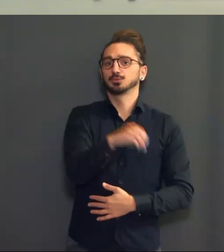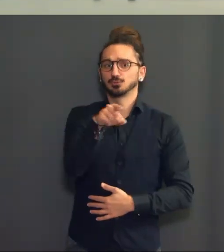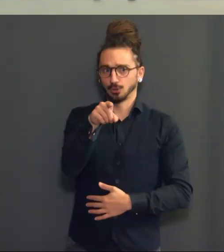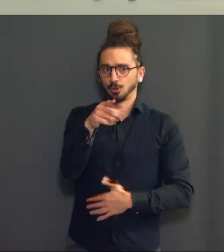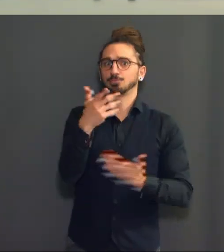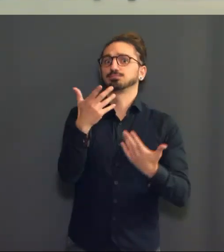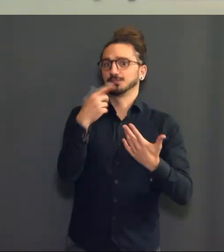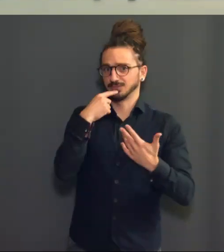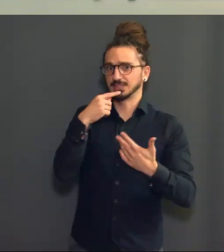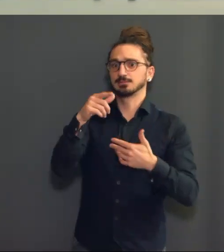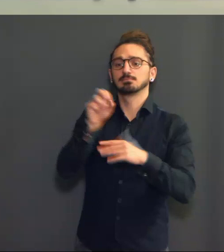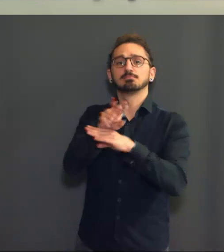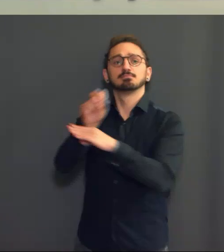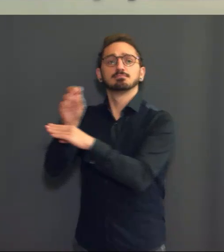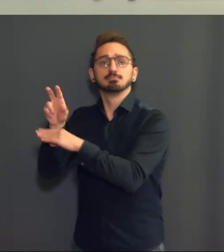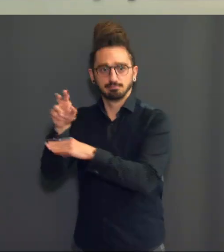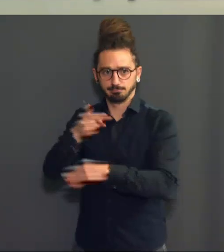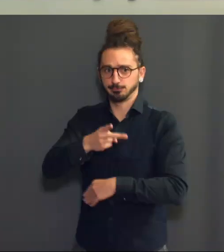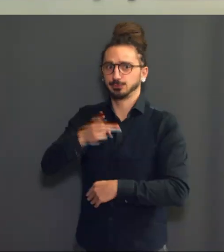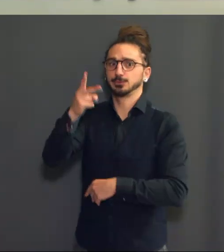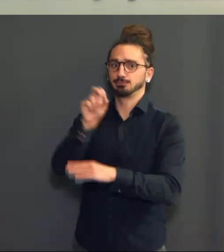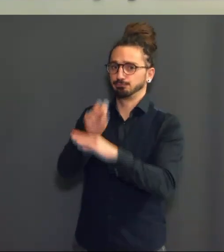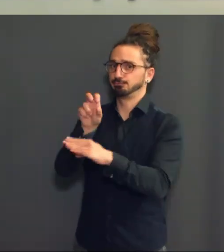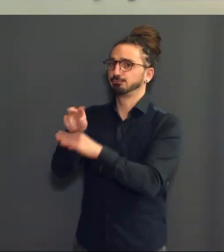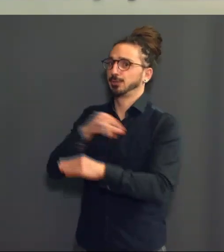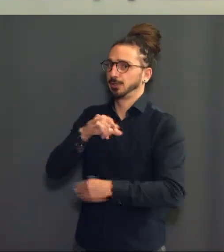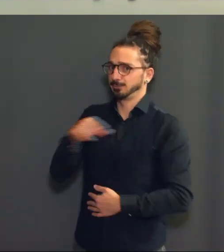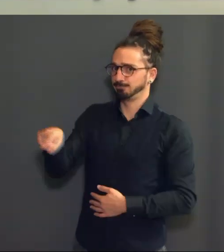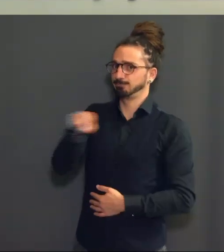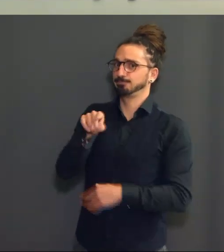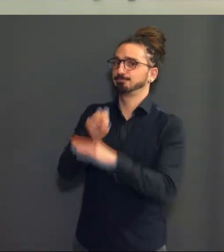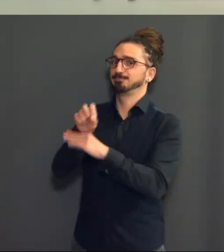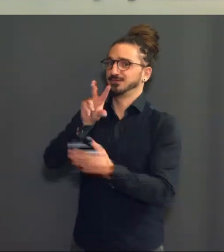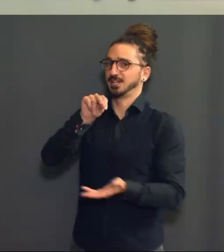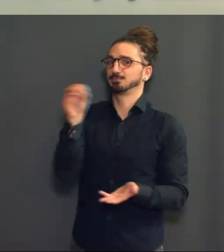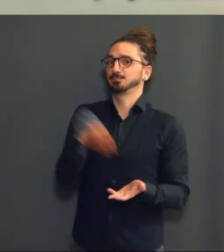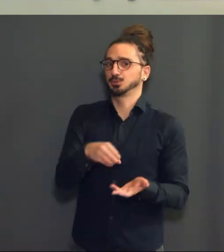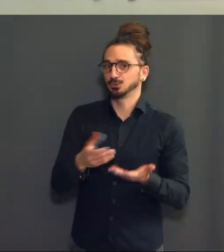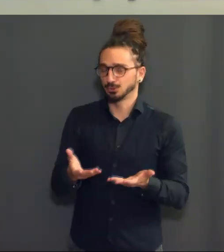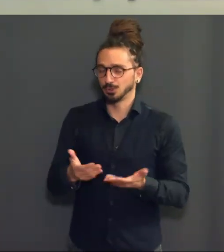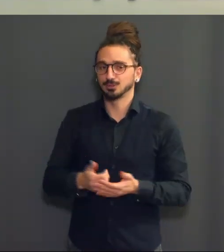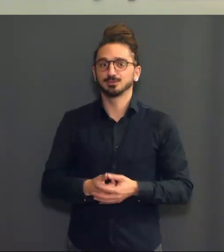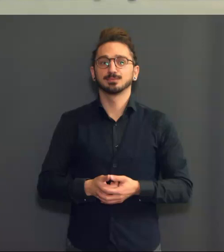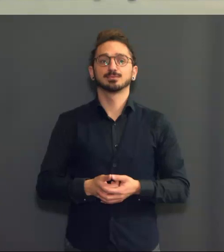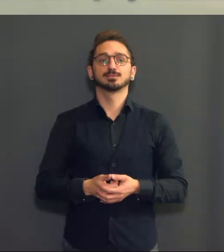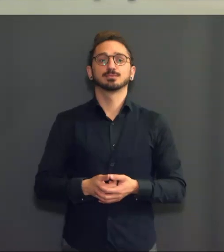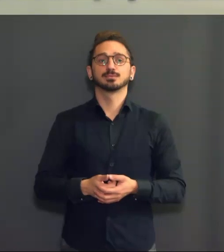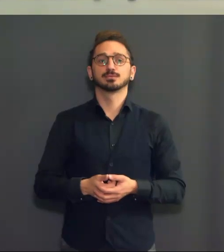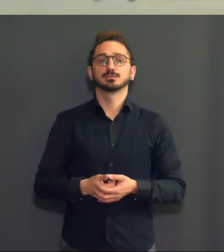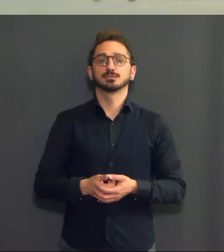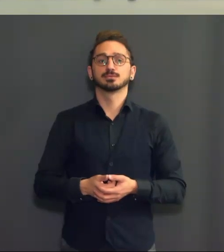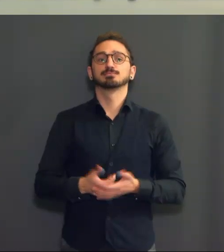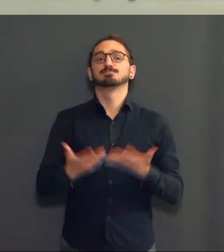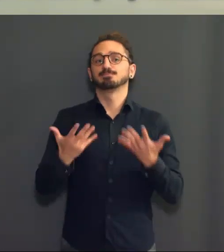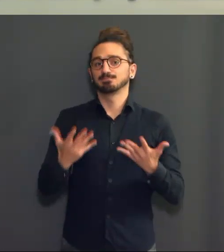vous savez, qu'on ne souhaite pas trop pour la même raison que pour le fait de rester ou pas à domicile. Ce qui est frappant aussi, c'est